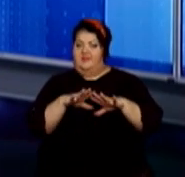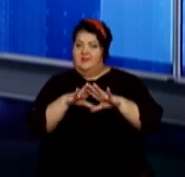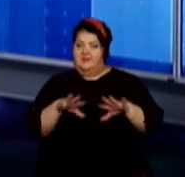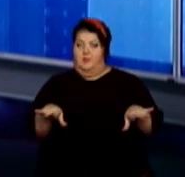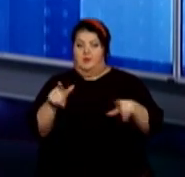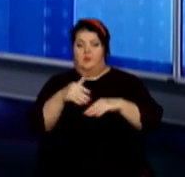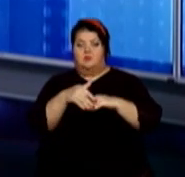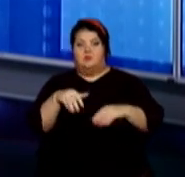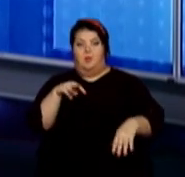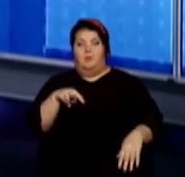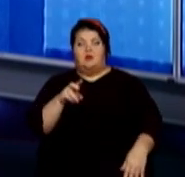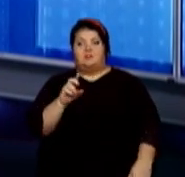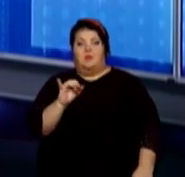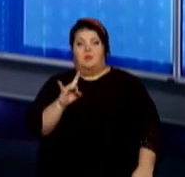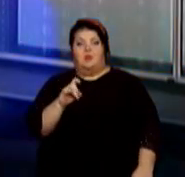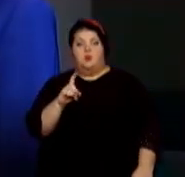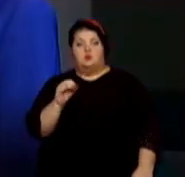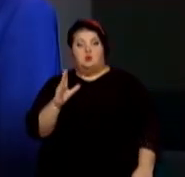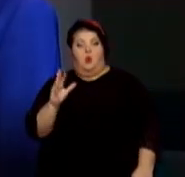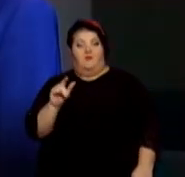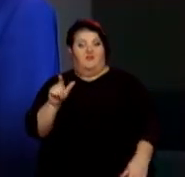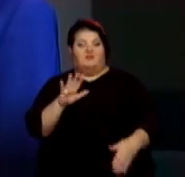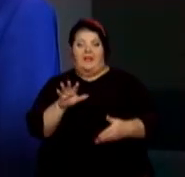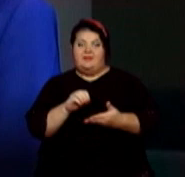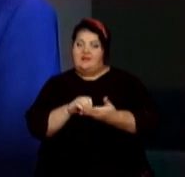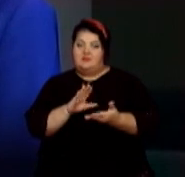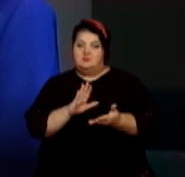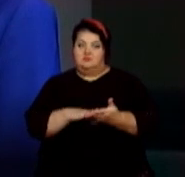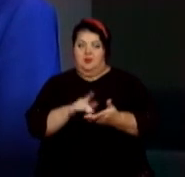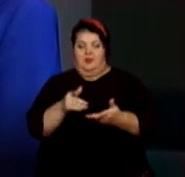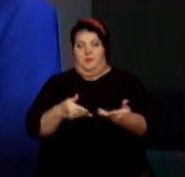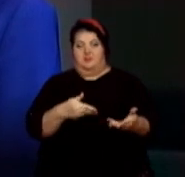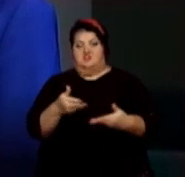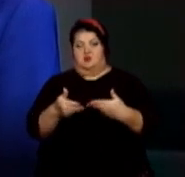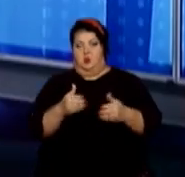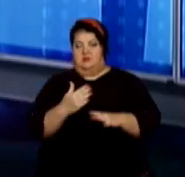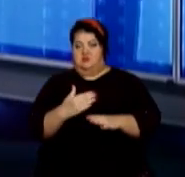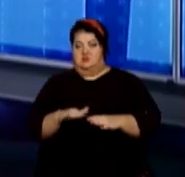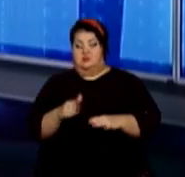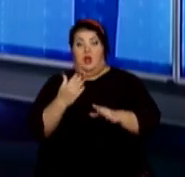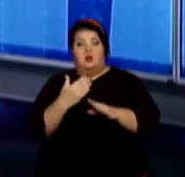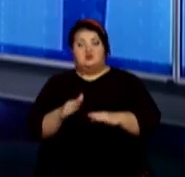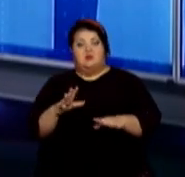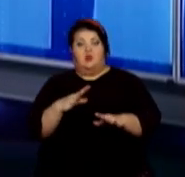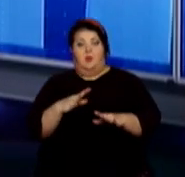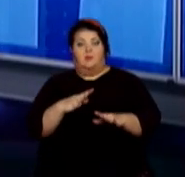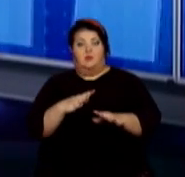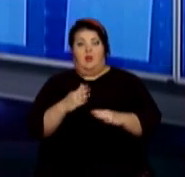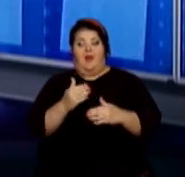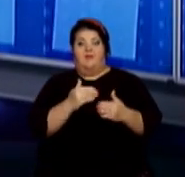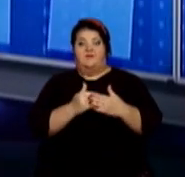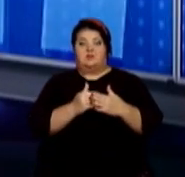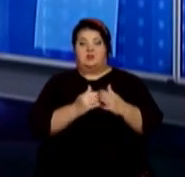маршалу Бірзова, яка не зареєстрована як велопішохідна частина. Частина була від Адерпарку до